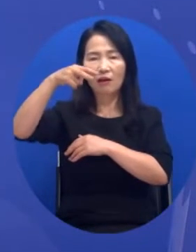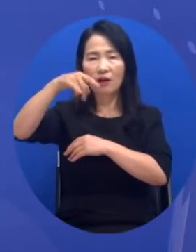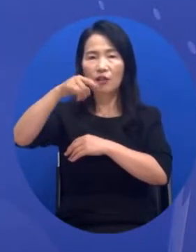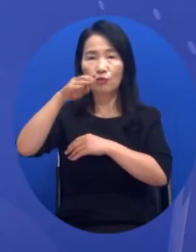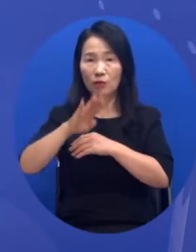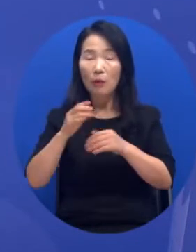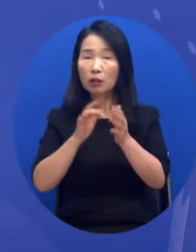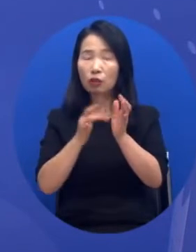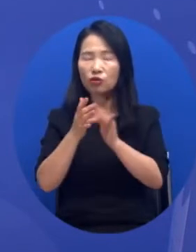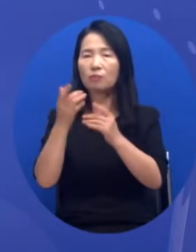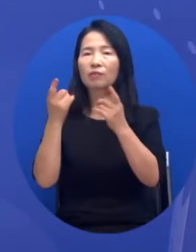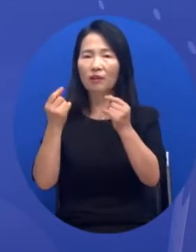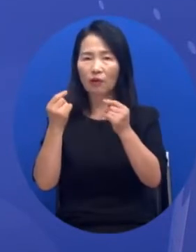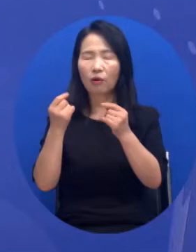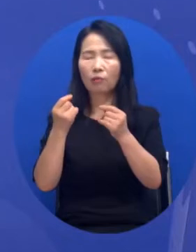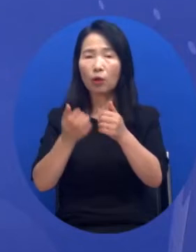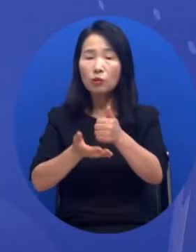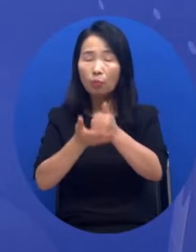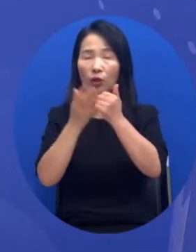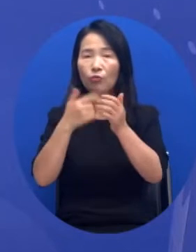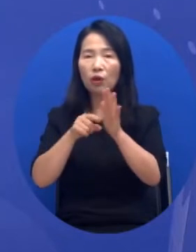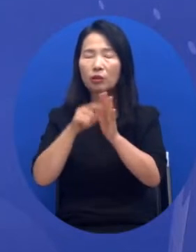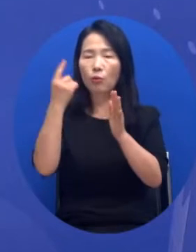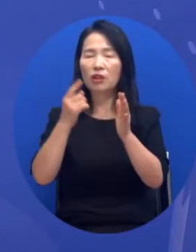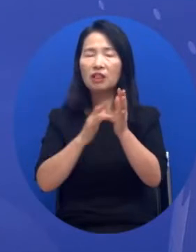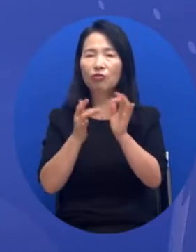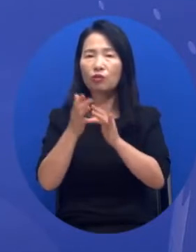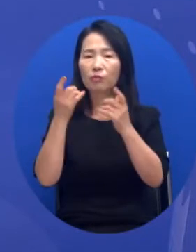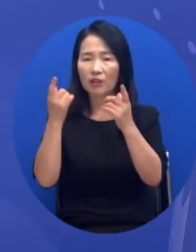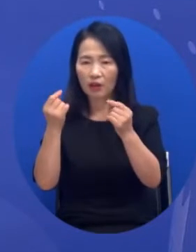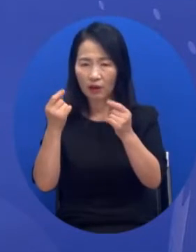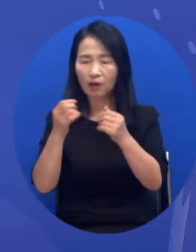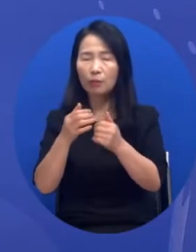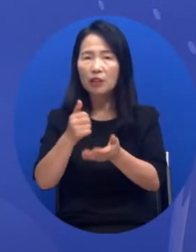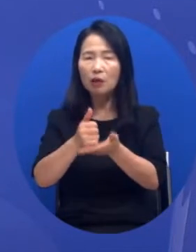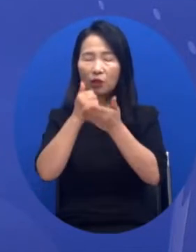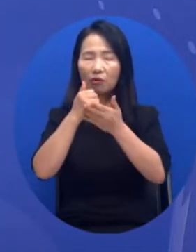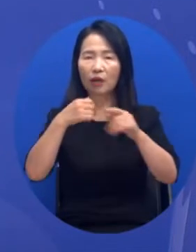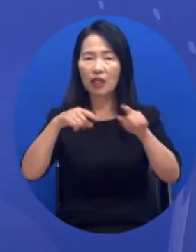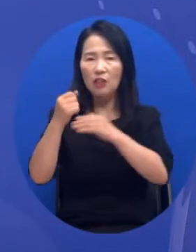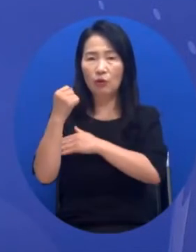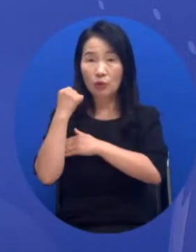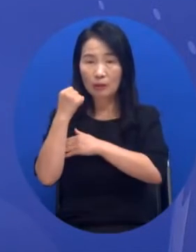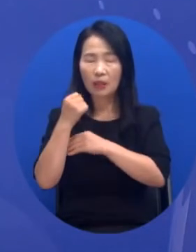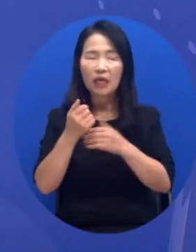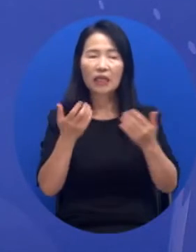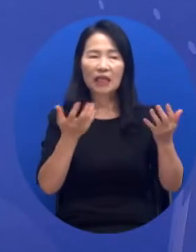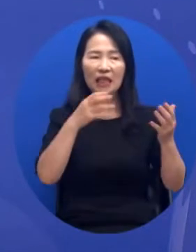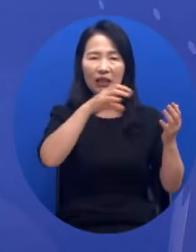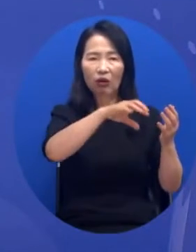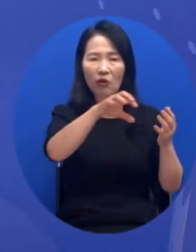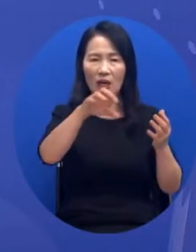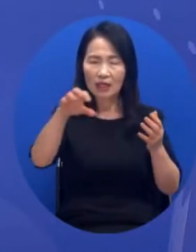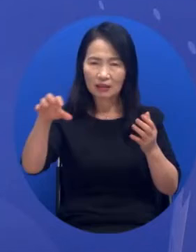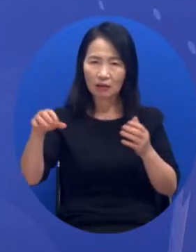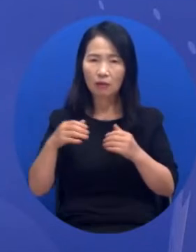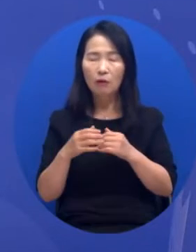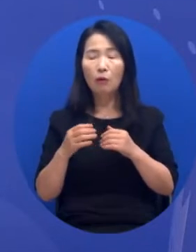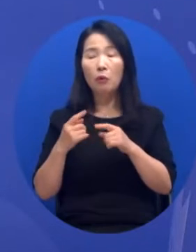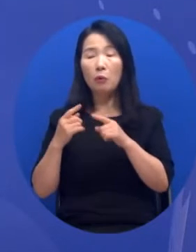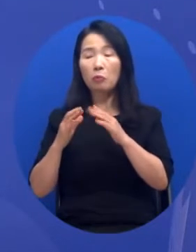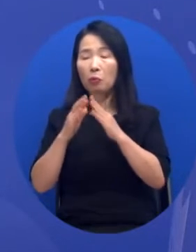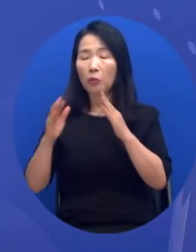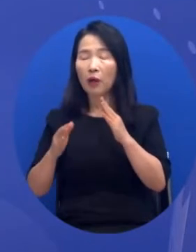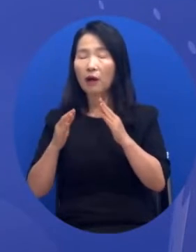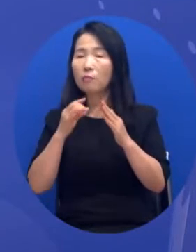그 예수님의 그 이웃을 성공시켜주는 이 섬김의 리더십을 일터에서도 그냥 우리 교회, 가정교회에